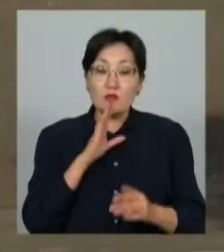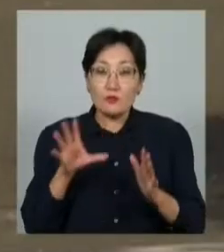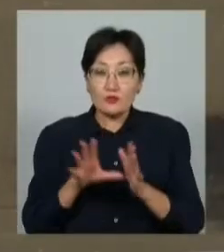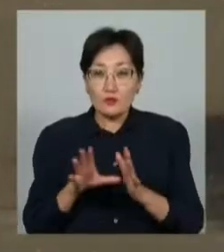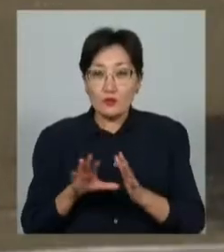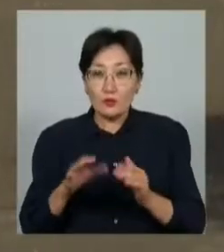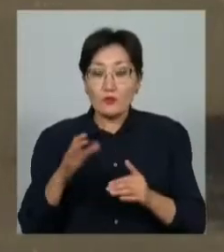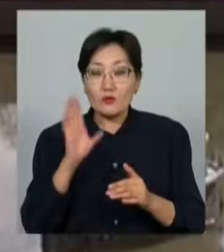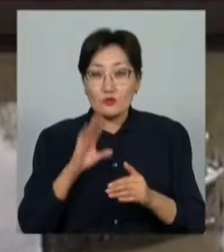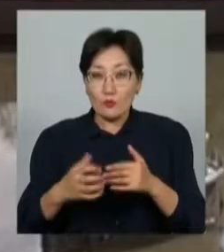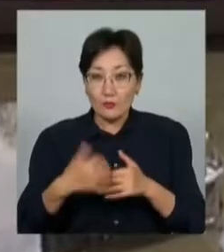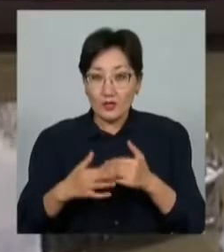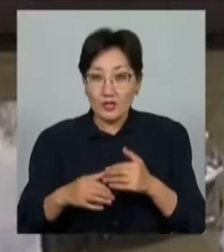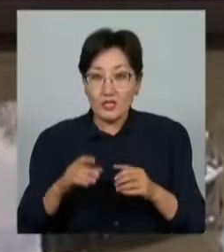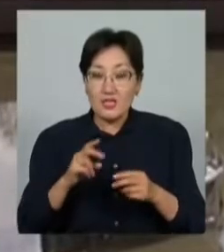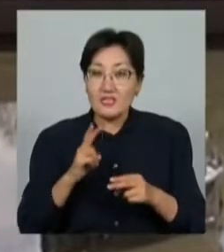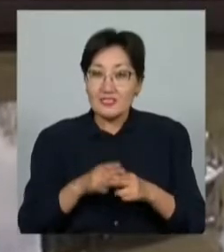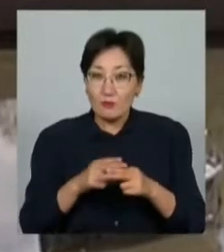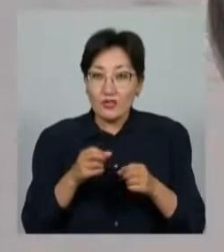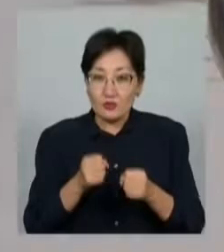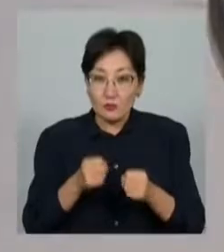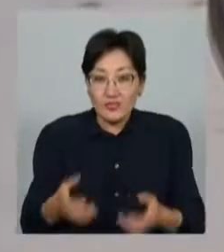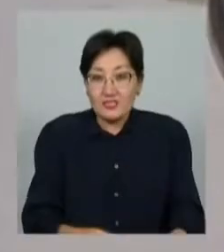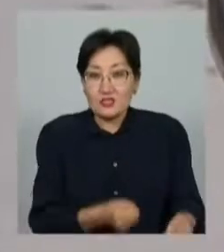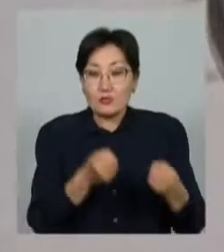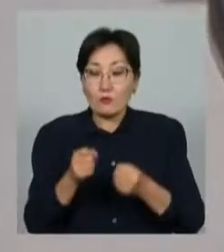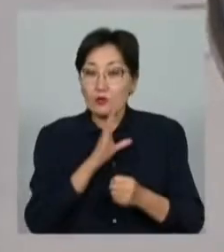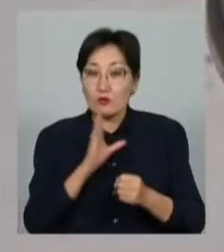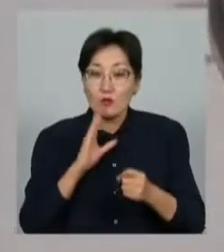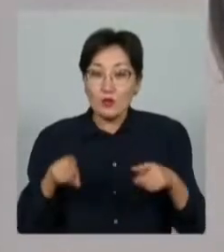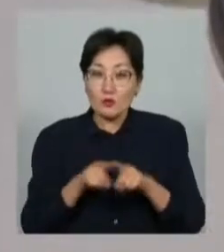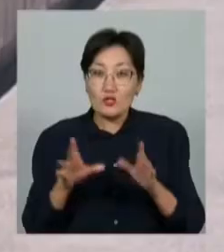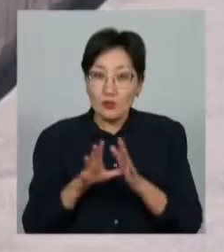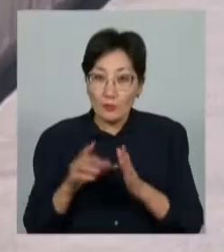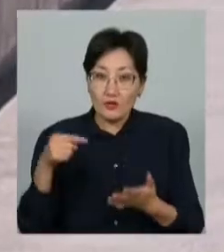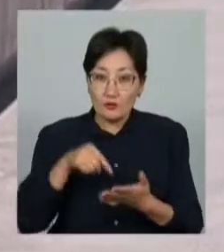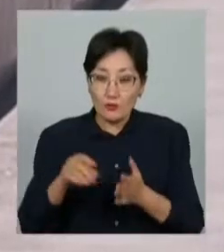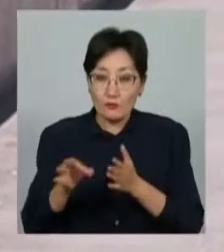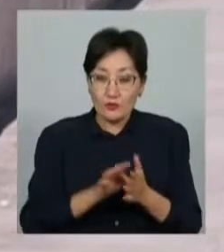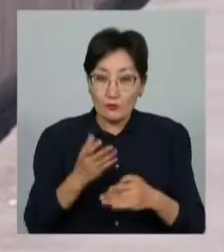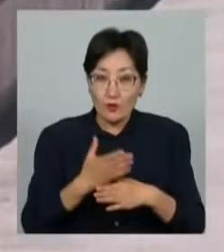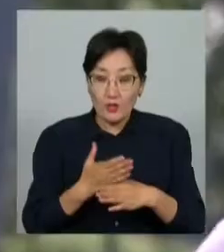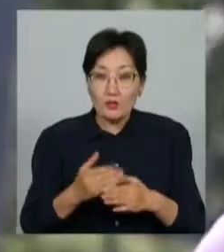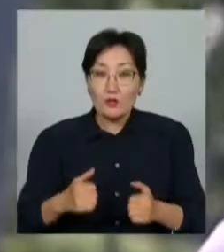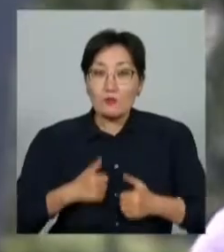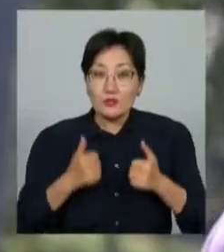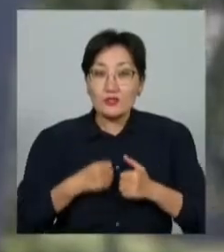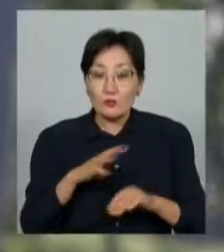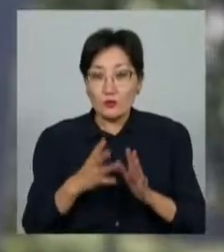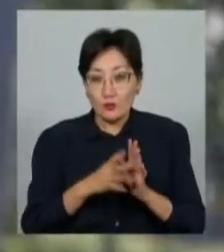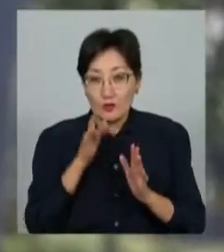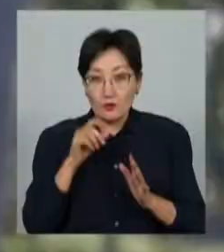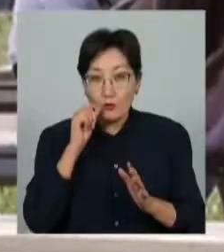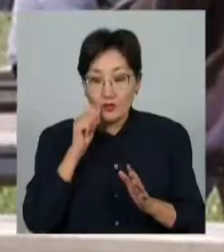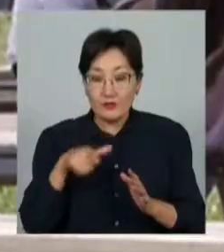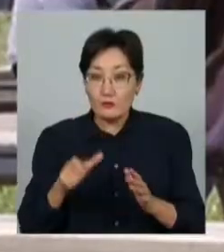соққанда су ортасындағы темірге жабысып қалған. Оларды шығарамын деп барған анасы да тоққа түсіпті. Бірден көмекке жүгірген 19 жасар Абылай